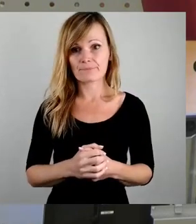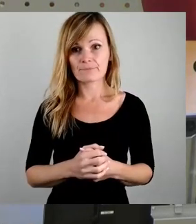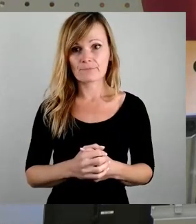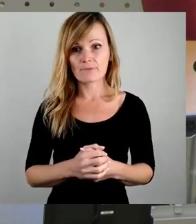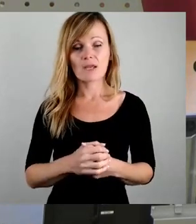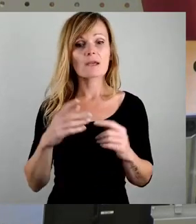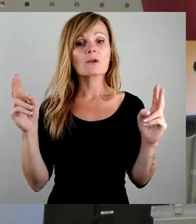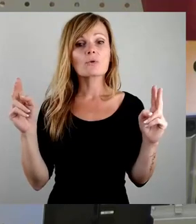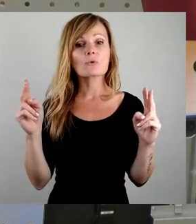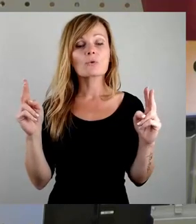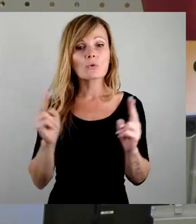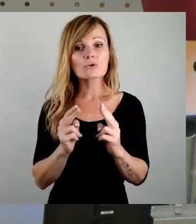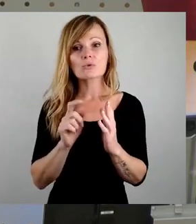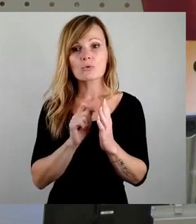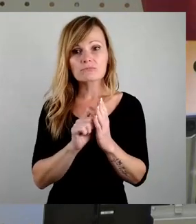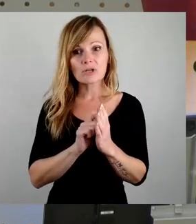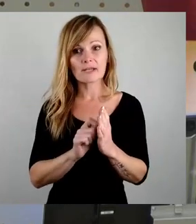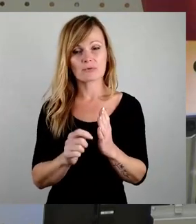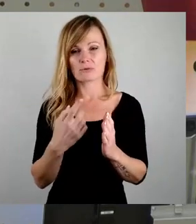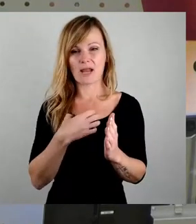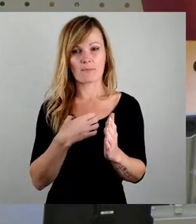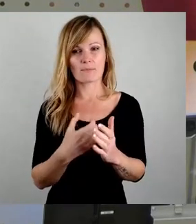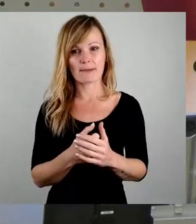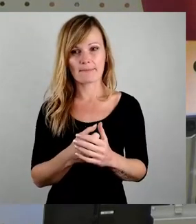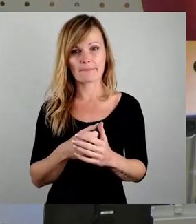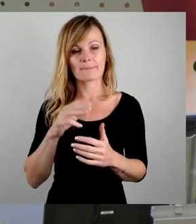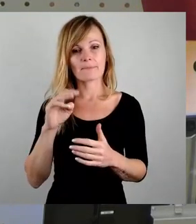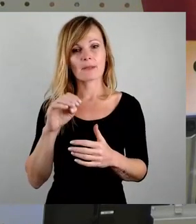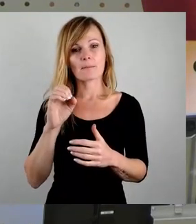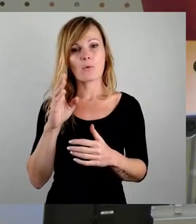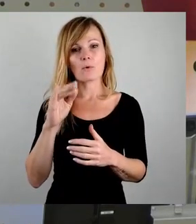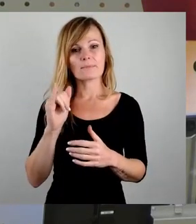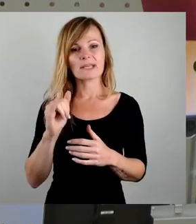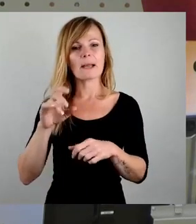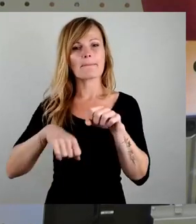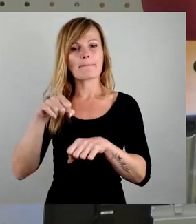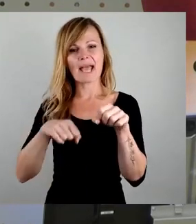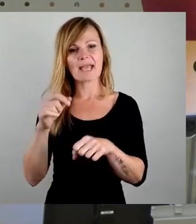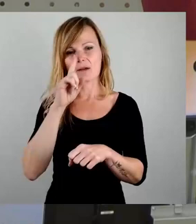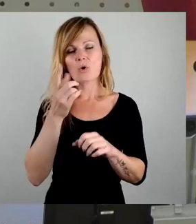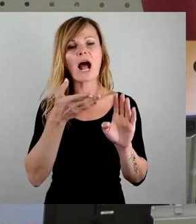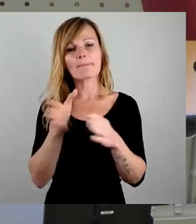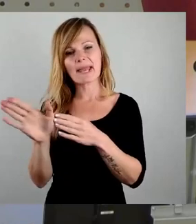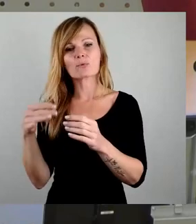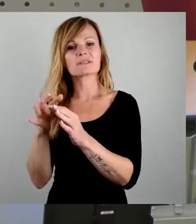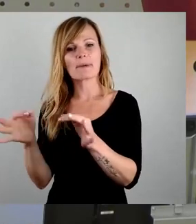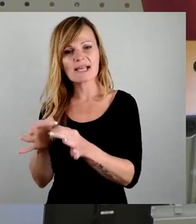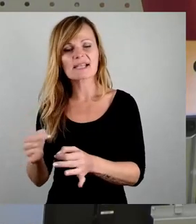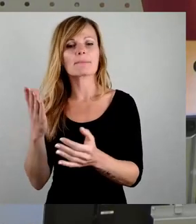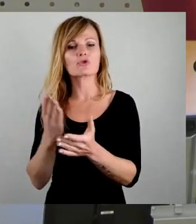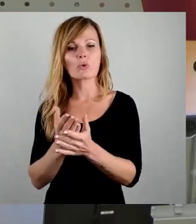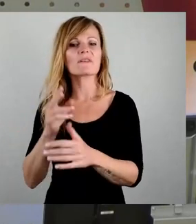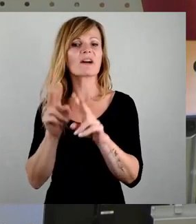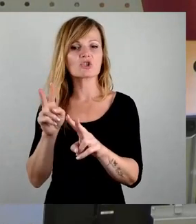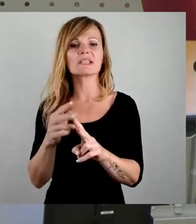kein Problem. Und das ist nicht, dass das mit dem Mobibike alles nur Ablenkungsmaßnahmen sind, haben jetzt schon verschiedene gesagt, brauche ich jetzt